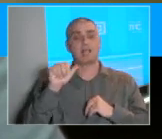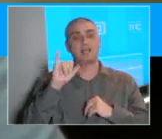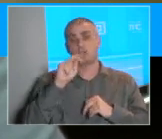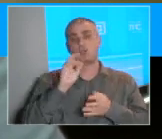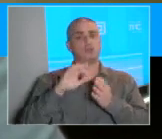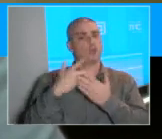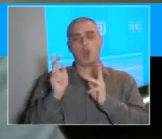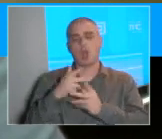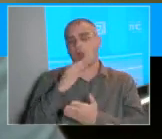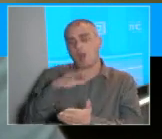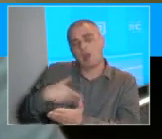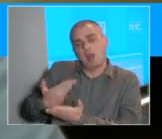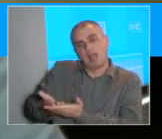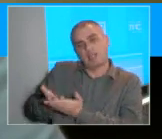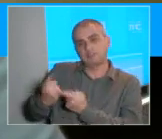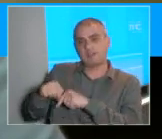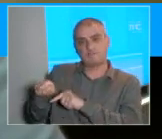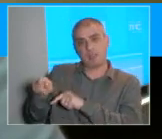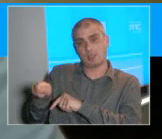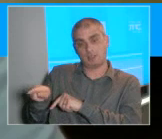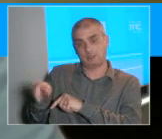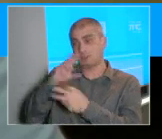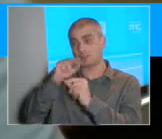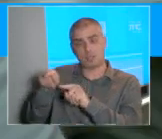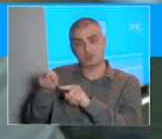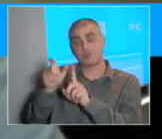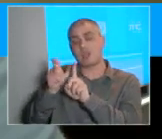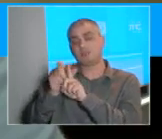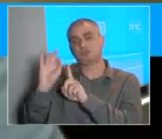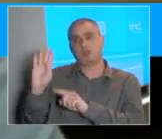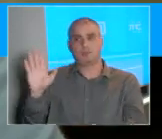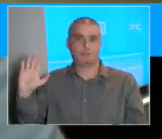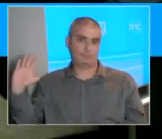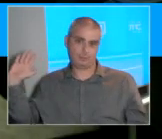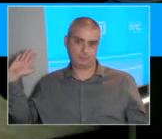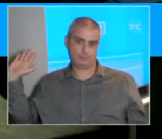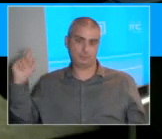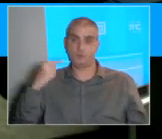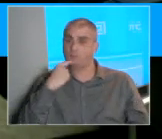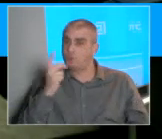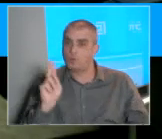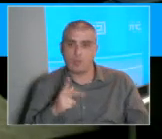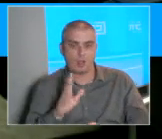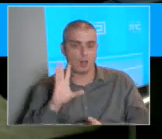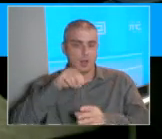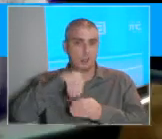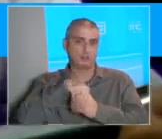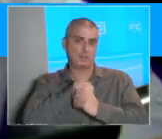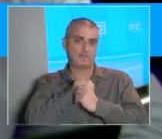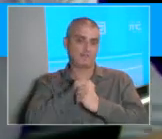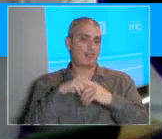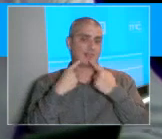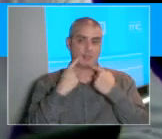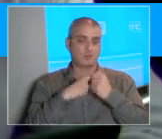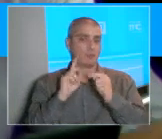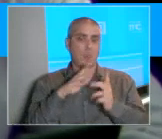המשפטי לכנסת, לא יוכל לייעץ לוועדת הכנסת שתדון בחסינות נתניהו. גריידה. כלומר, הוא לא יוכל לקחת חלק בדיונים, הוא לא